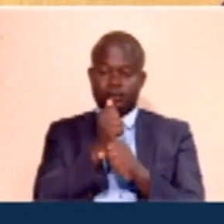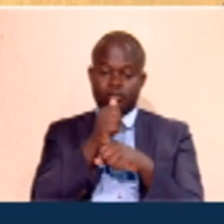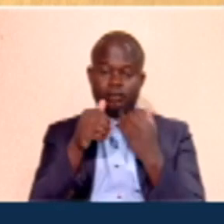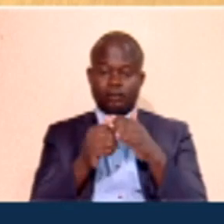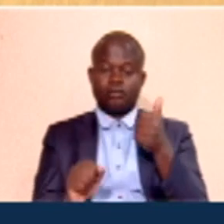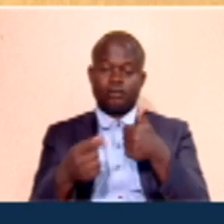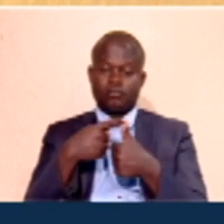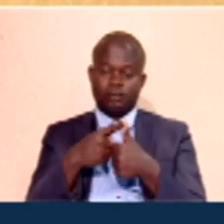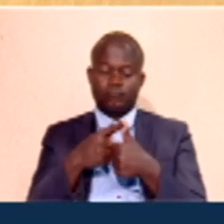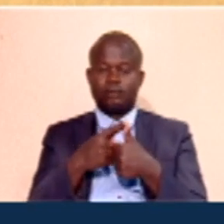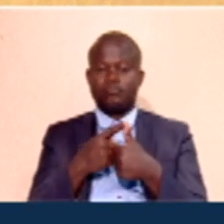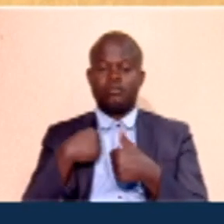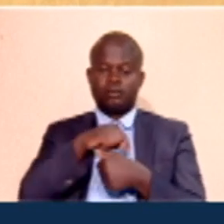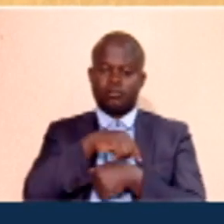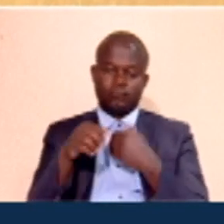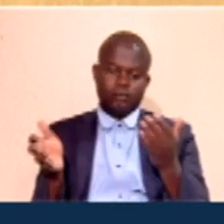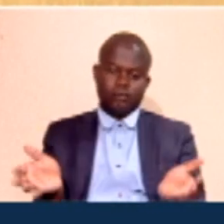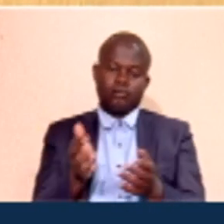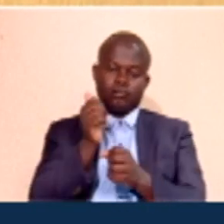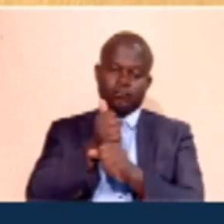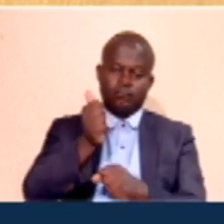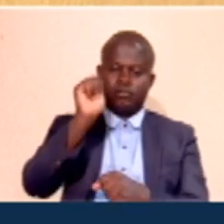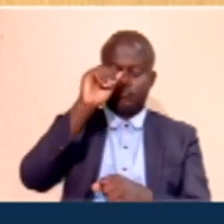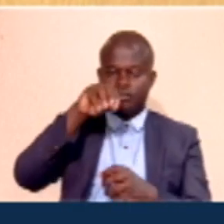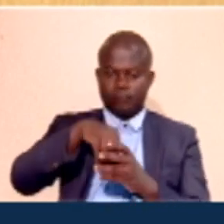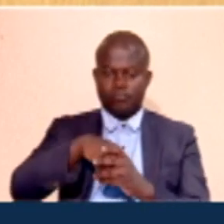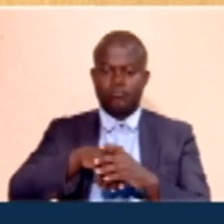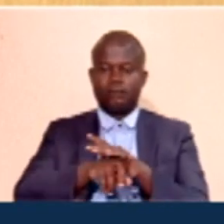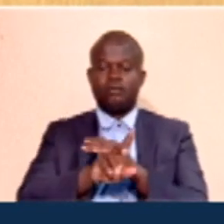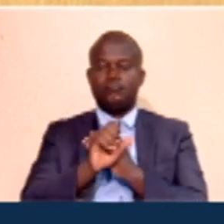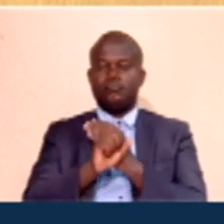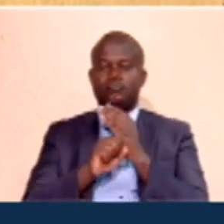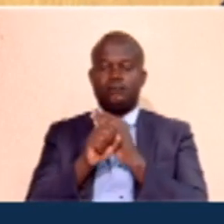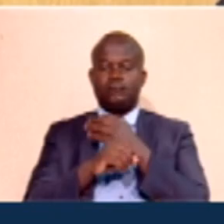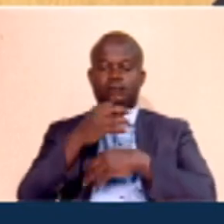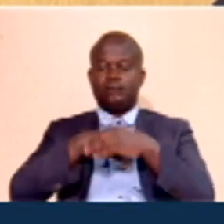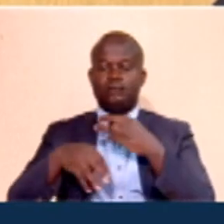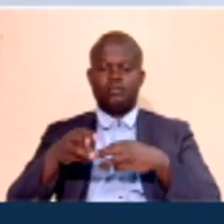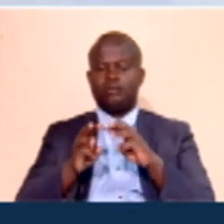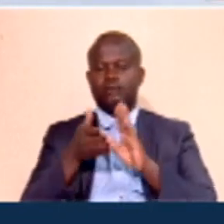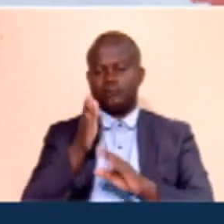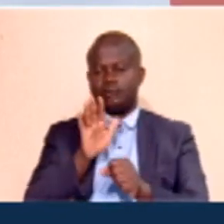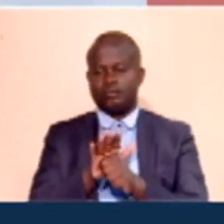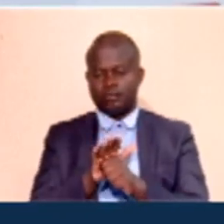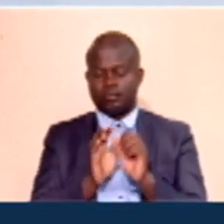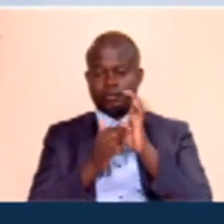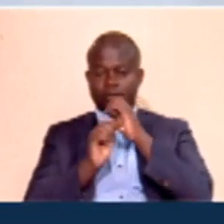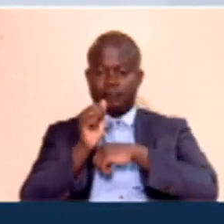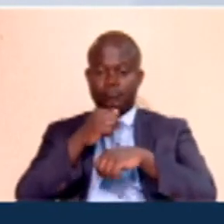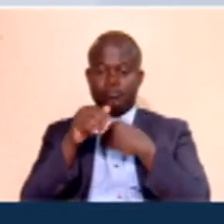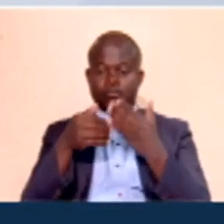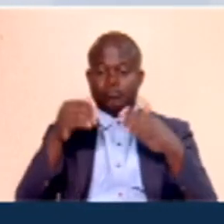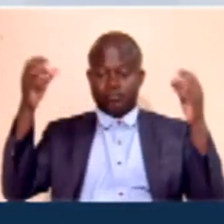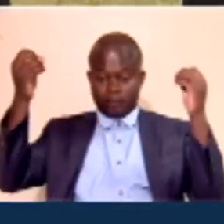cya mbere nuko tuzashishikariza abikorera mu kwinjira muri sekiteri y'inganda mu buryo bwihuse cyane. Iri murikabikorwa ryafunguwe